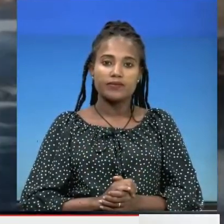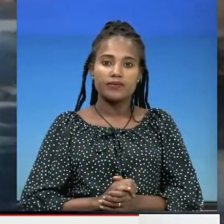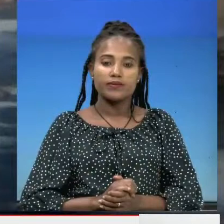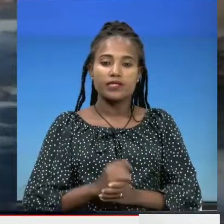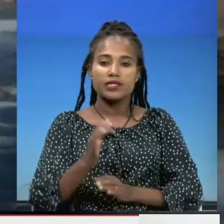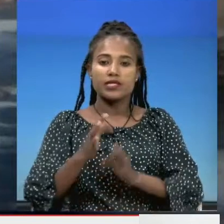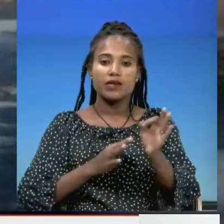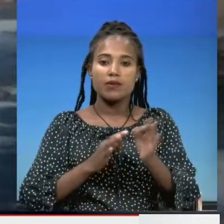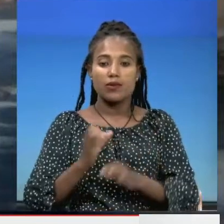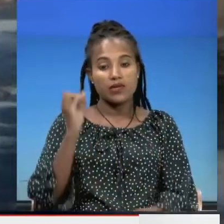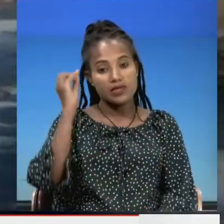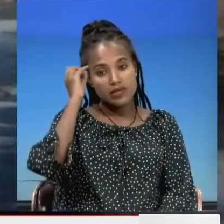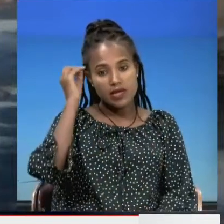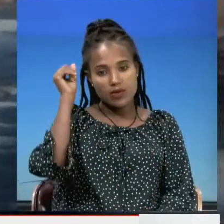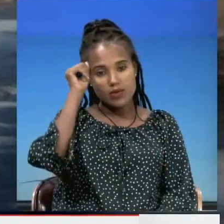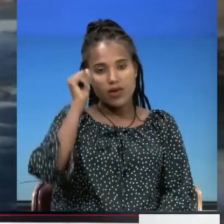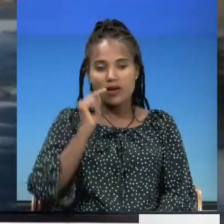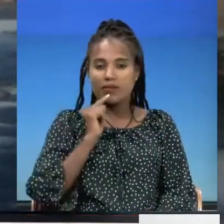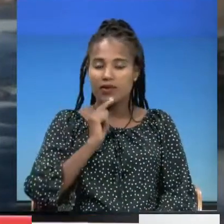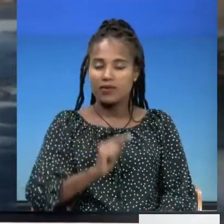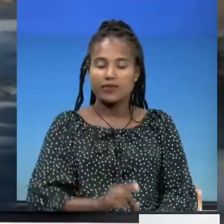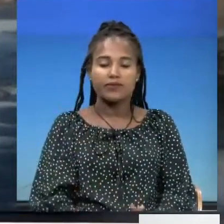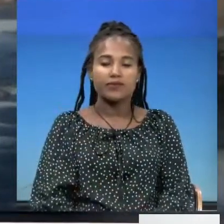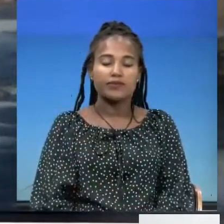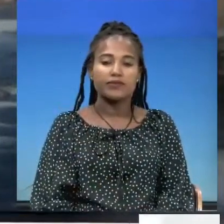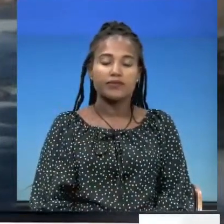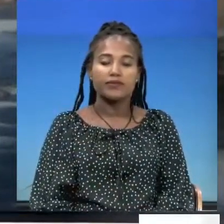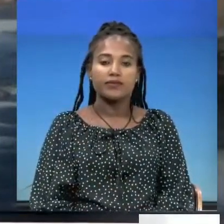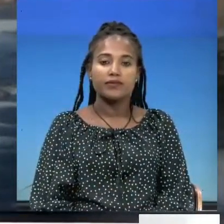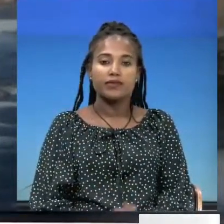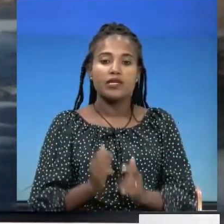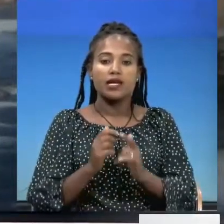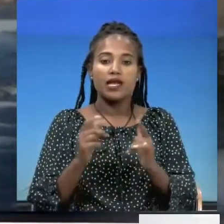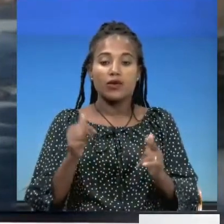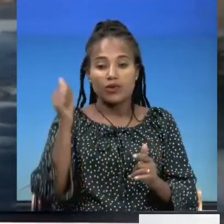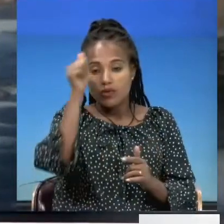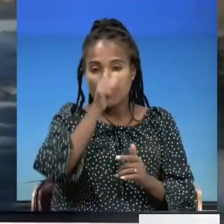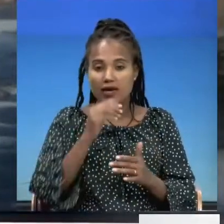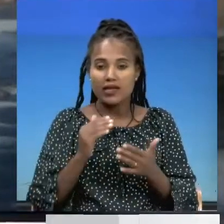ዘገባው የጻድቁ አላምረው ነው። ታላቁ የኢትዮጵያ ህዳሴ